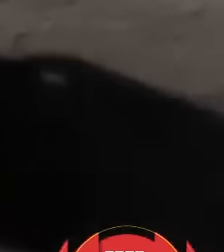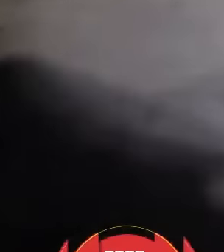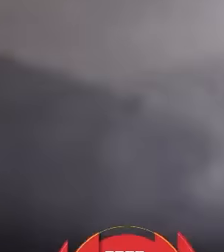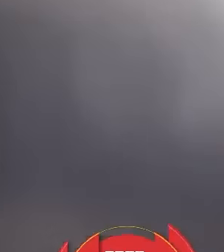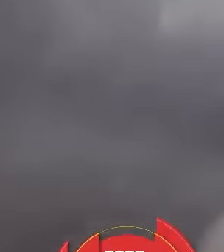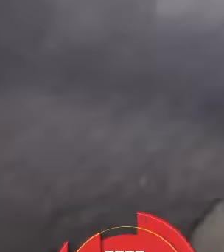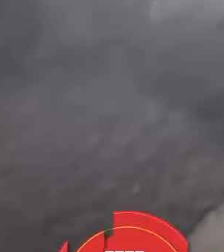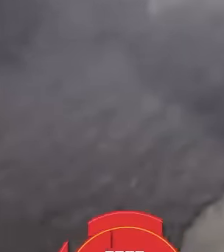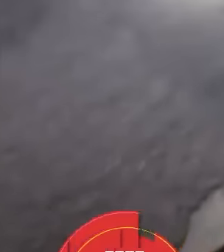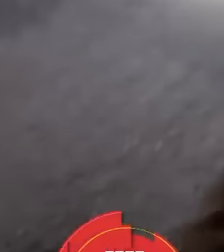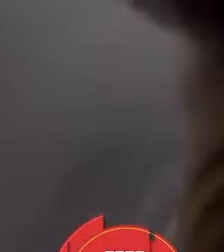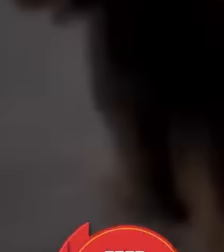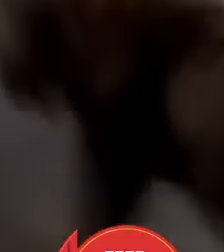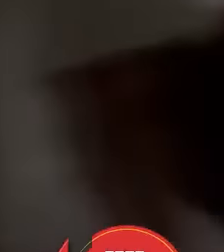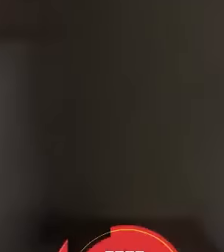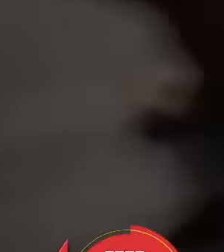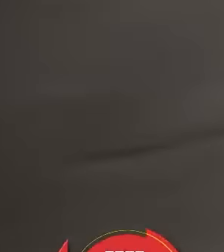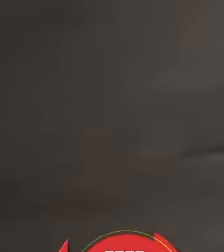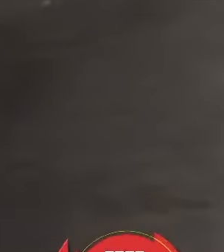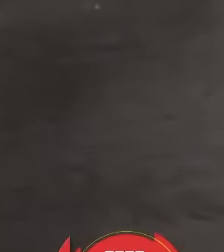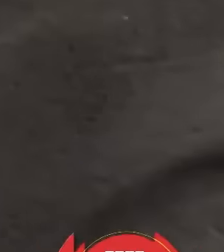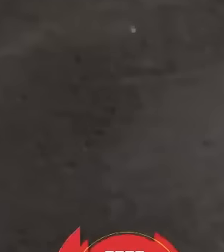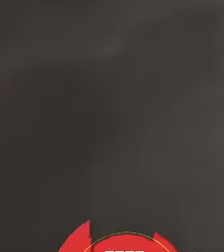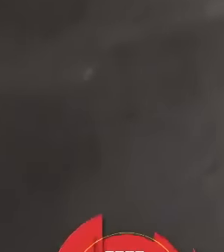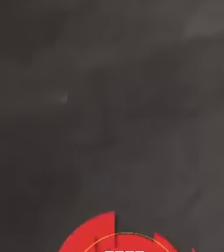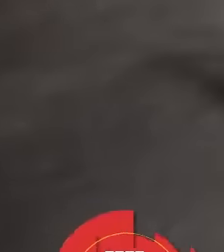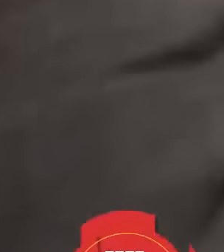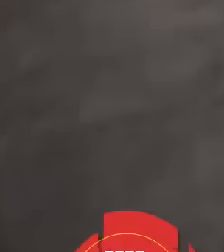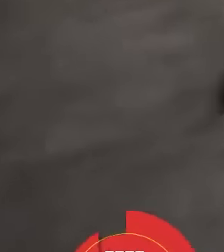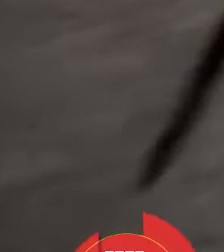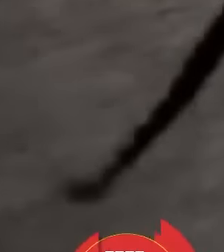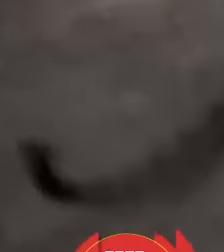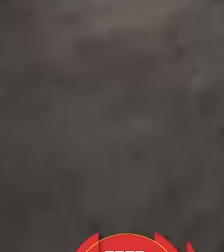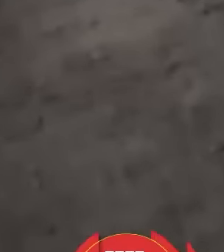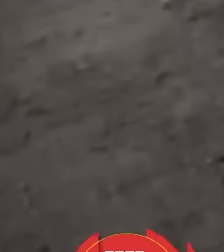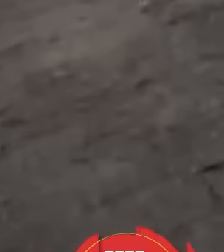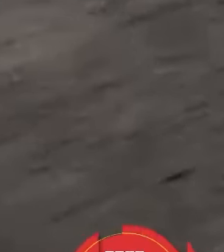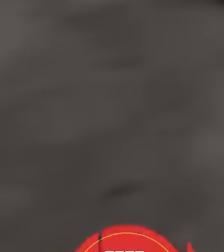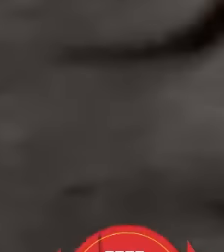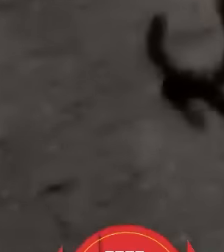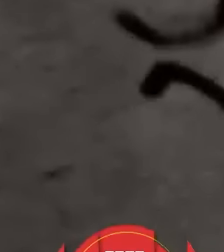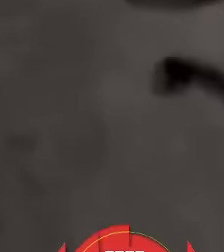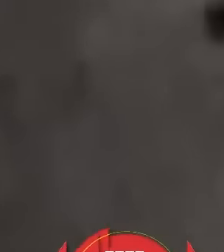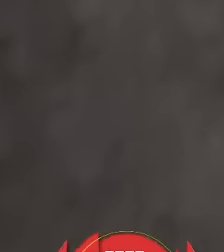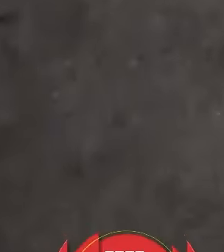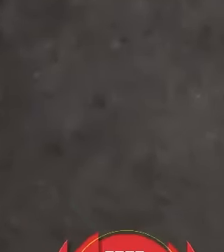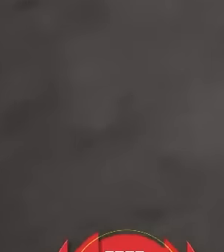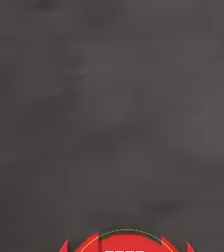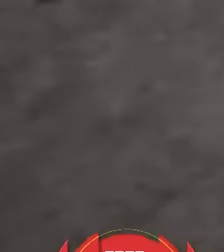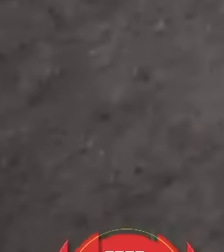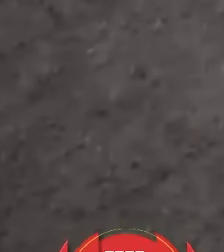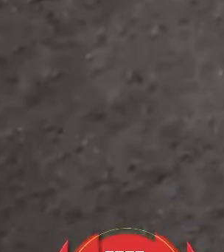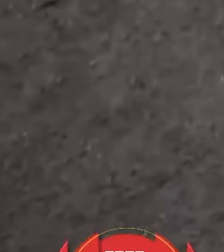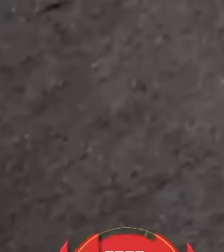ความเครียดไงพอโดนเรียกยังไง กัดเนี่ยเข้าใจว่าโทษนะท่านผู้ชมเหมือนแมวแต่ไซส์มันใหญ ่ ไอ้เวลาเล่น